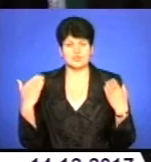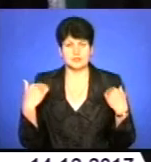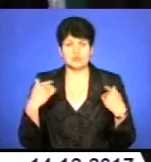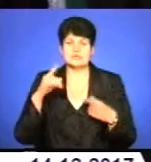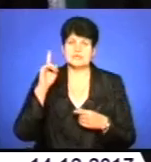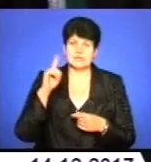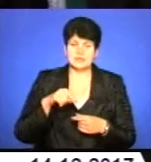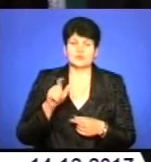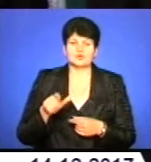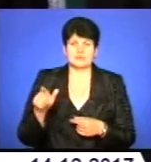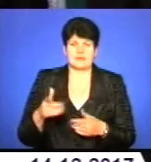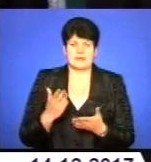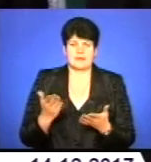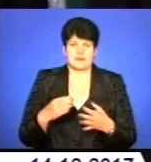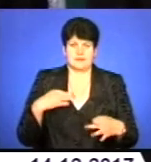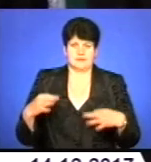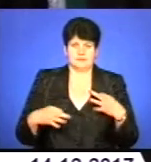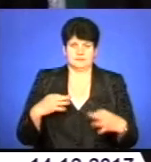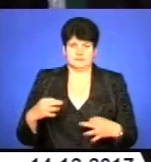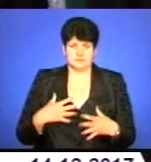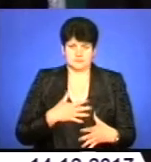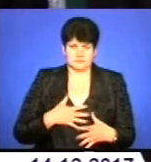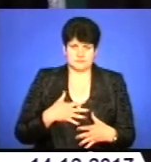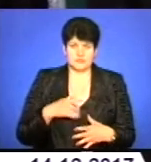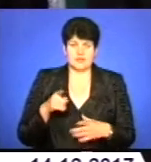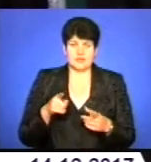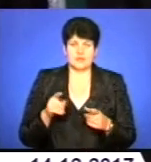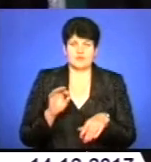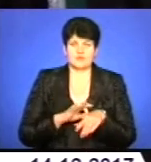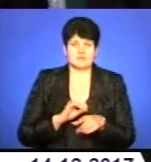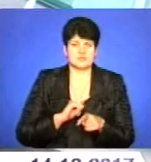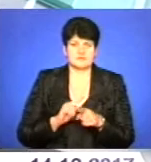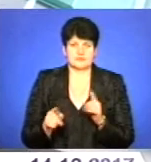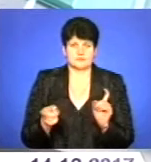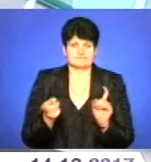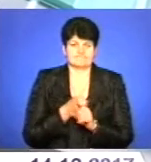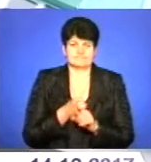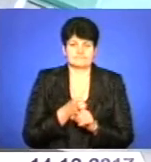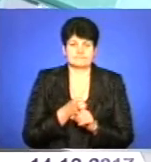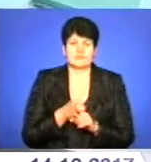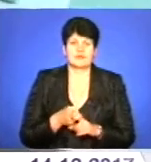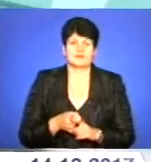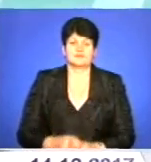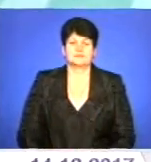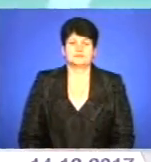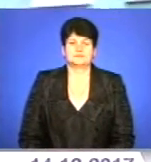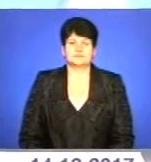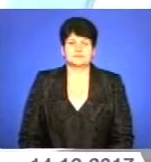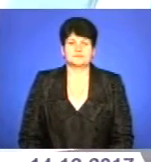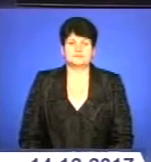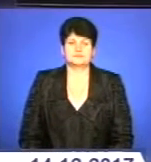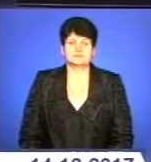людина, яка нервово перенапружена, до неї хвороби пристають, як кажуть, більше. Анастасія Чичко, Андрій Бодак, Вісті